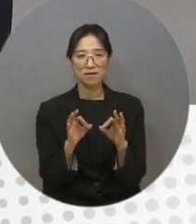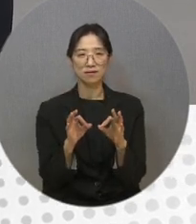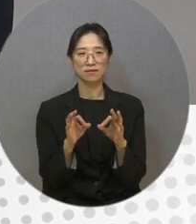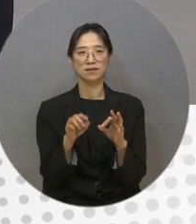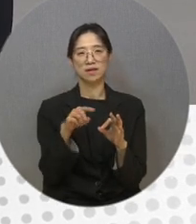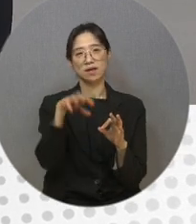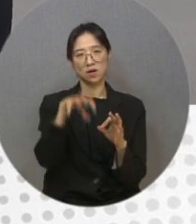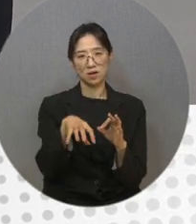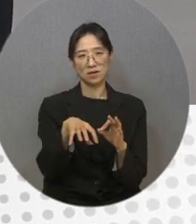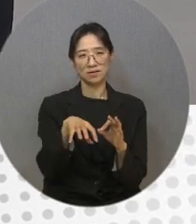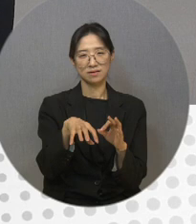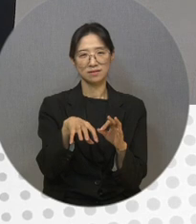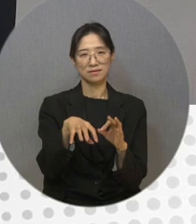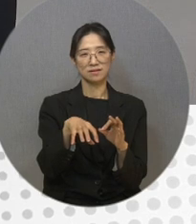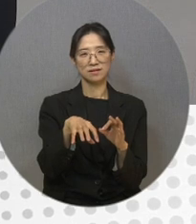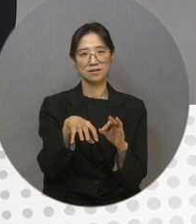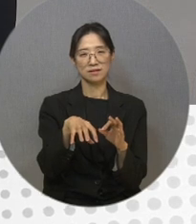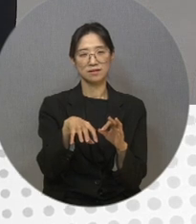이곳에 이